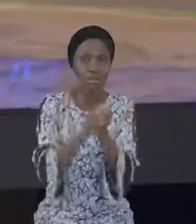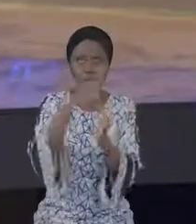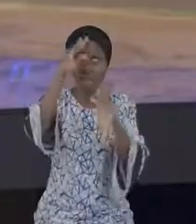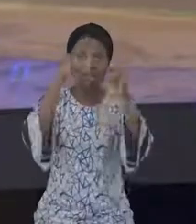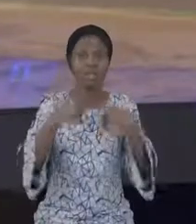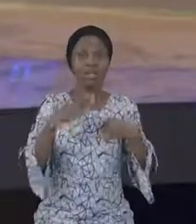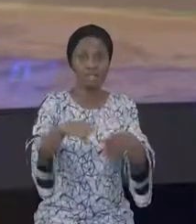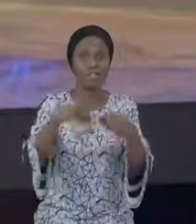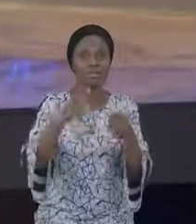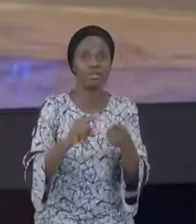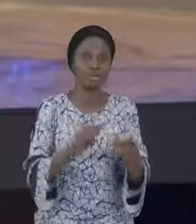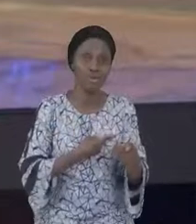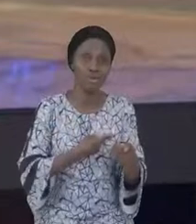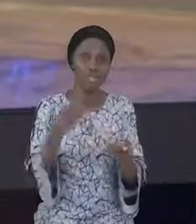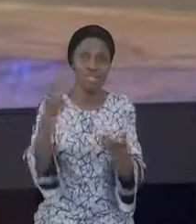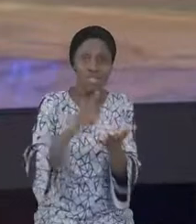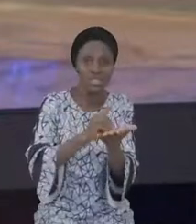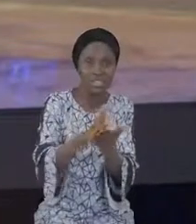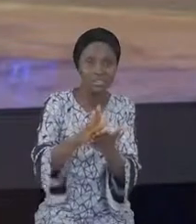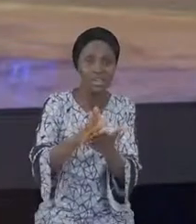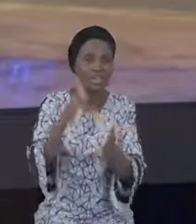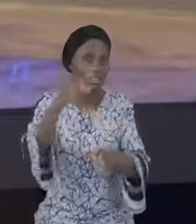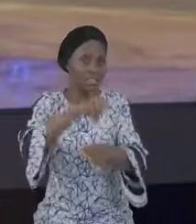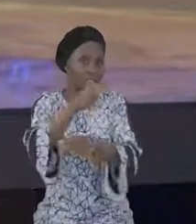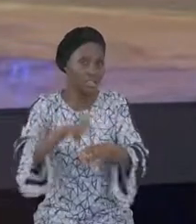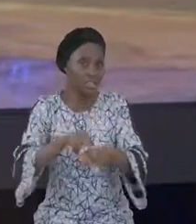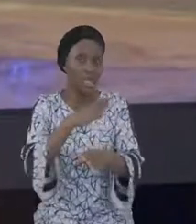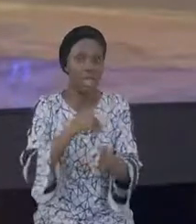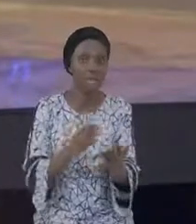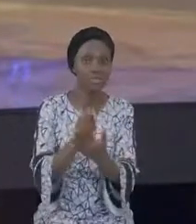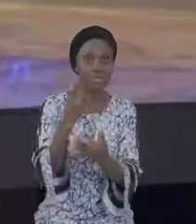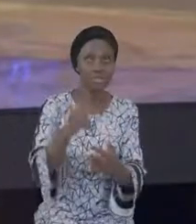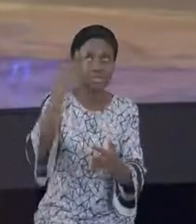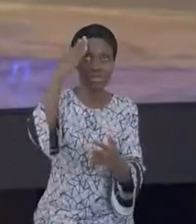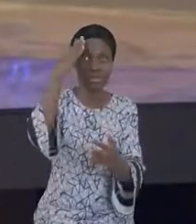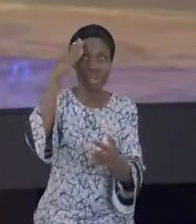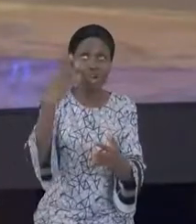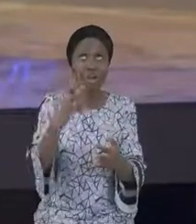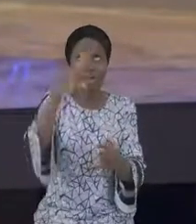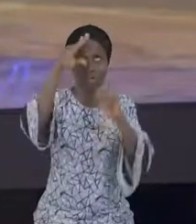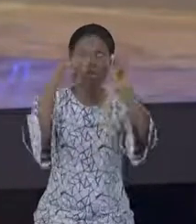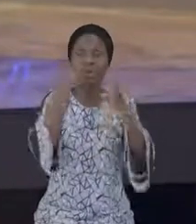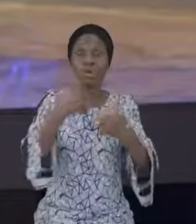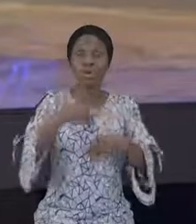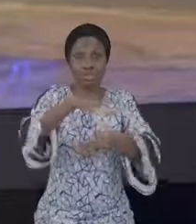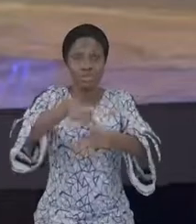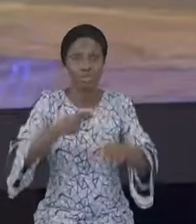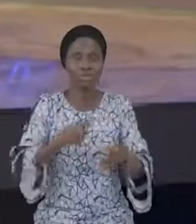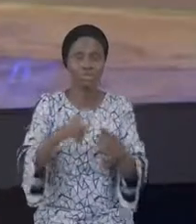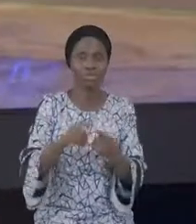nature divine. Et c'est au moyen de la connaissance de celui qui nous a appelés par sa propre gloire et par sa